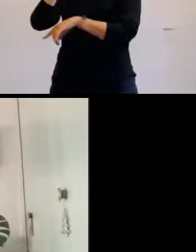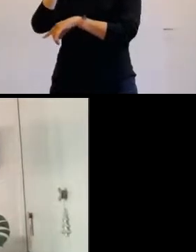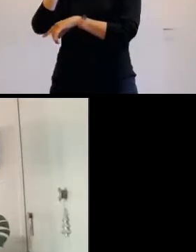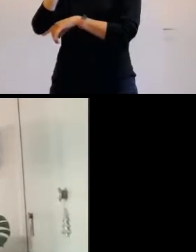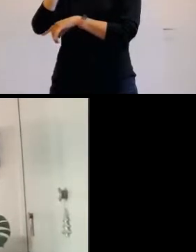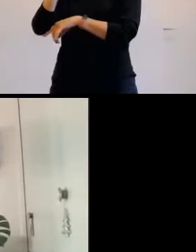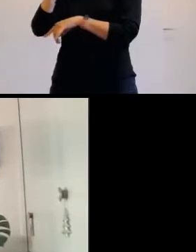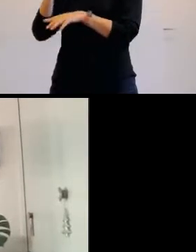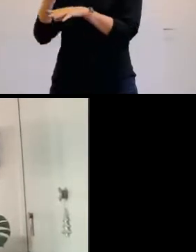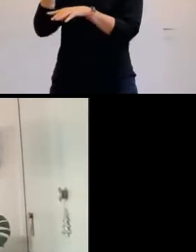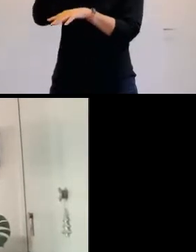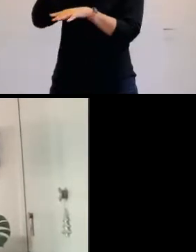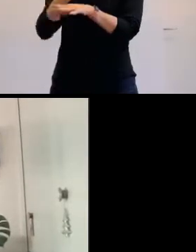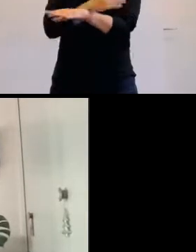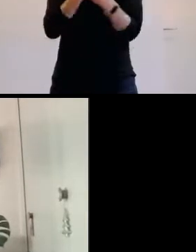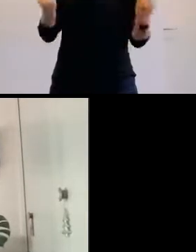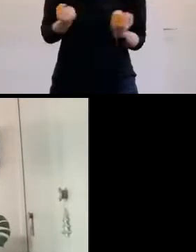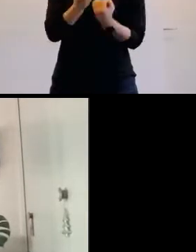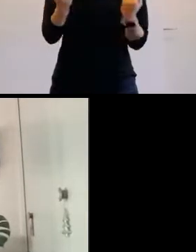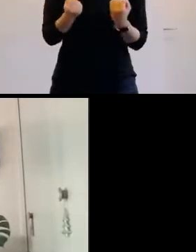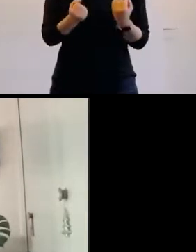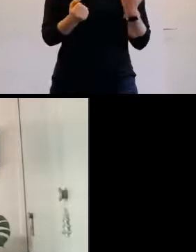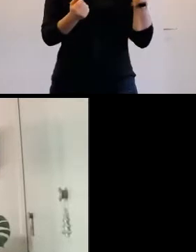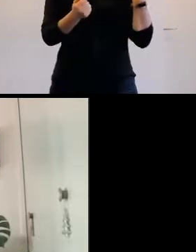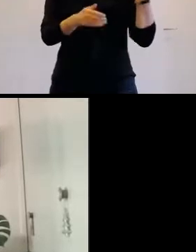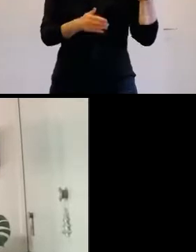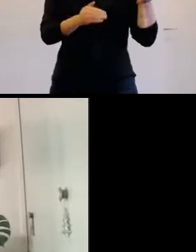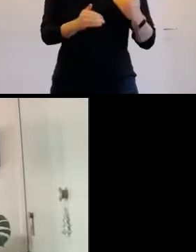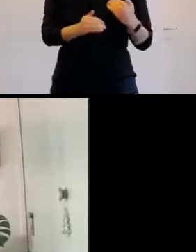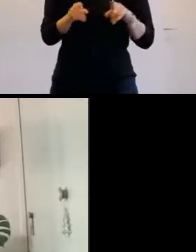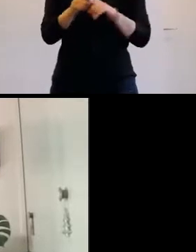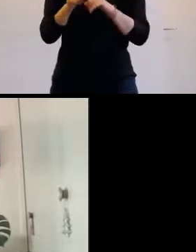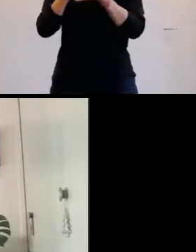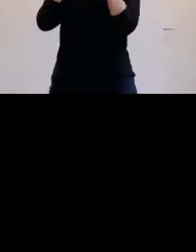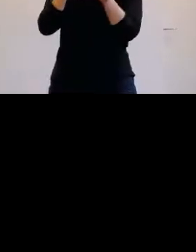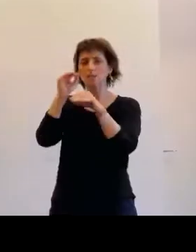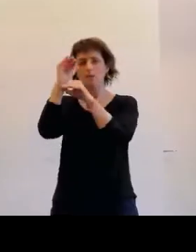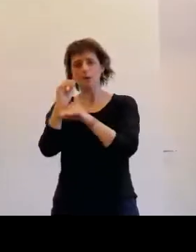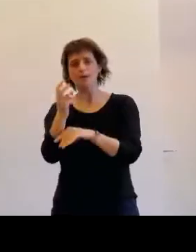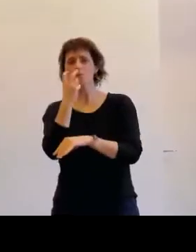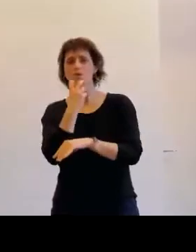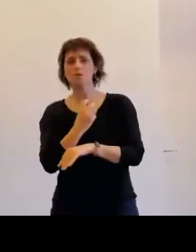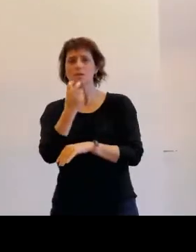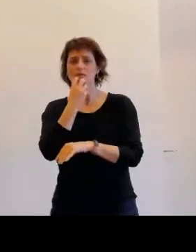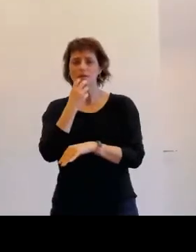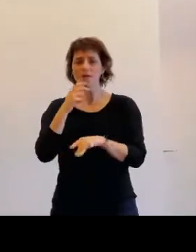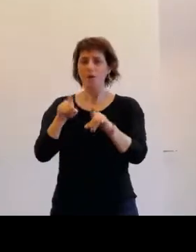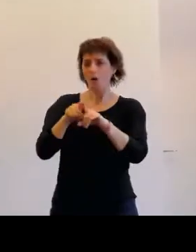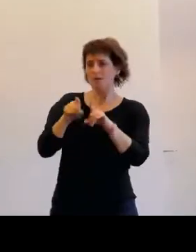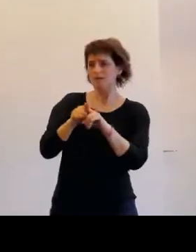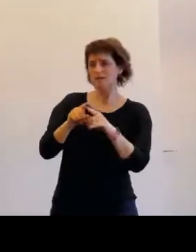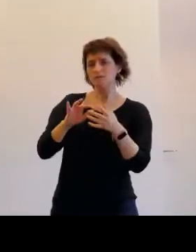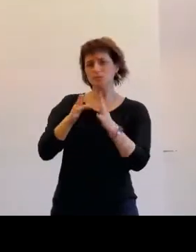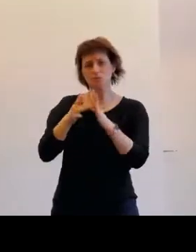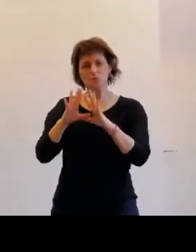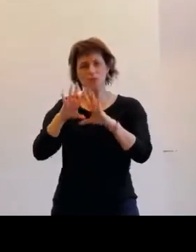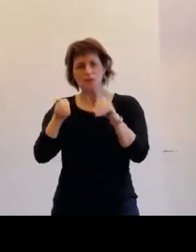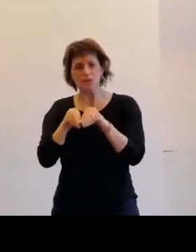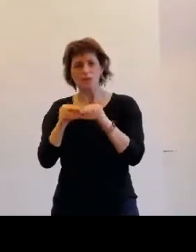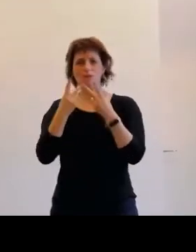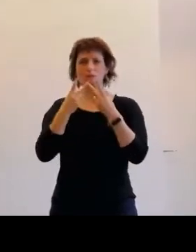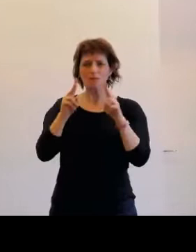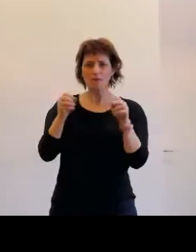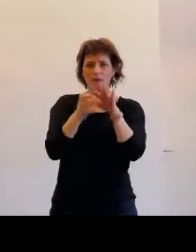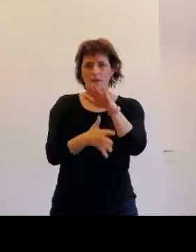arrêtée il y a quelques jours, aux équipes de la protection civile, aux agents des collectivités, de la ville, de la métropole,